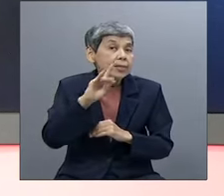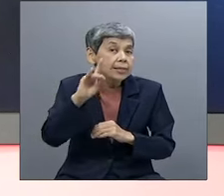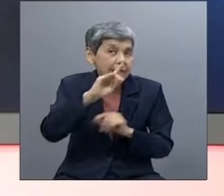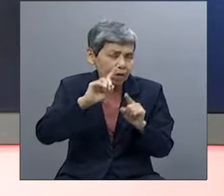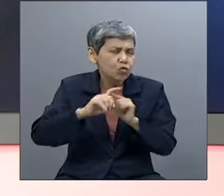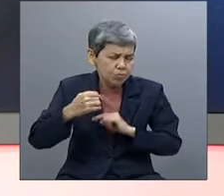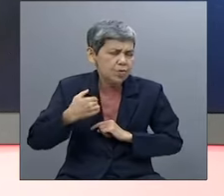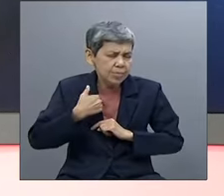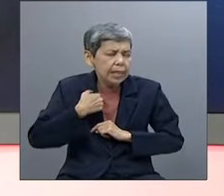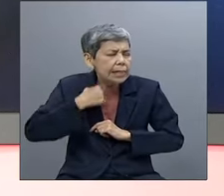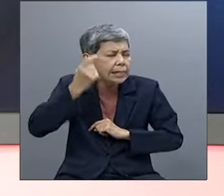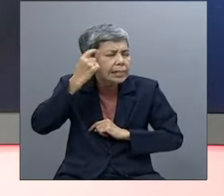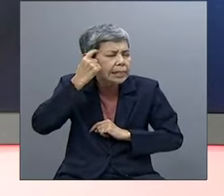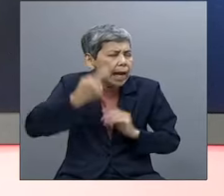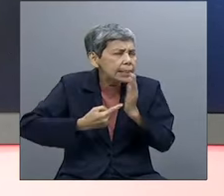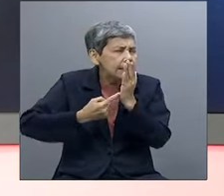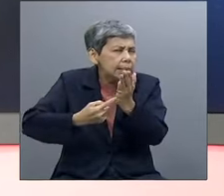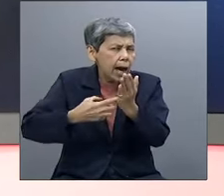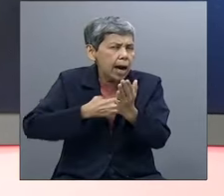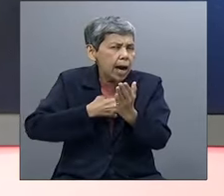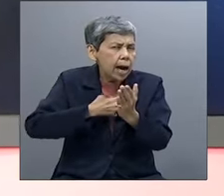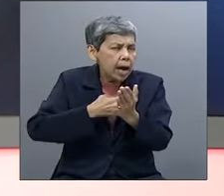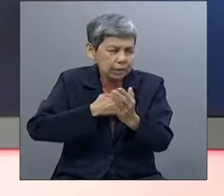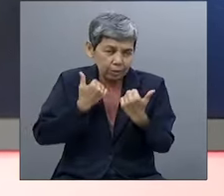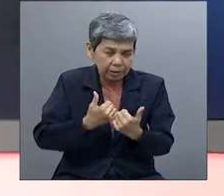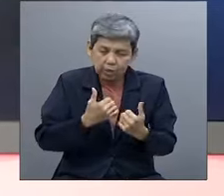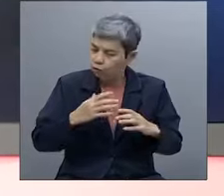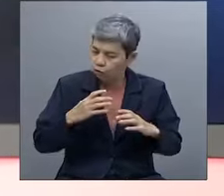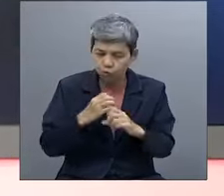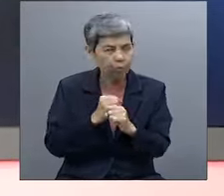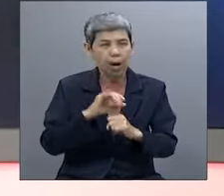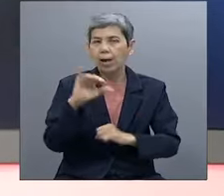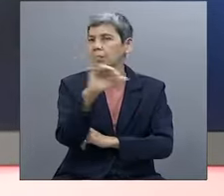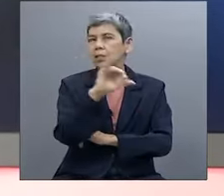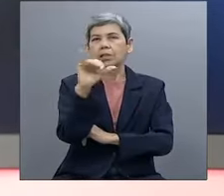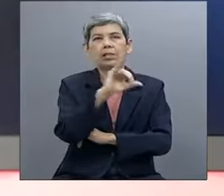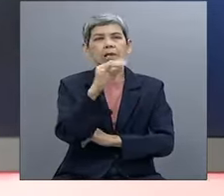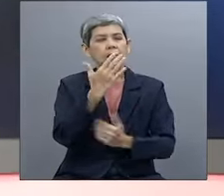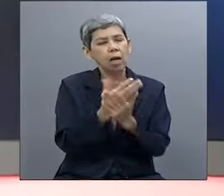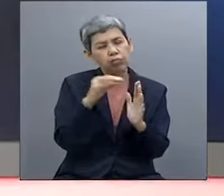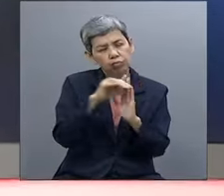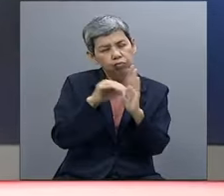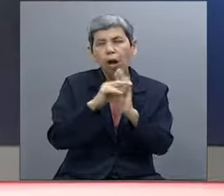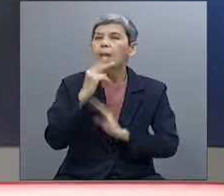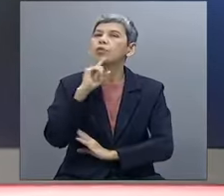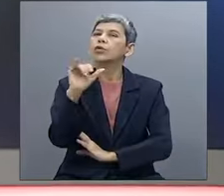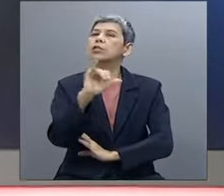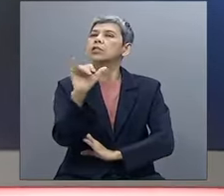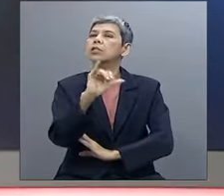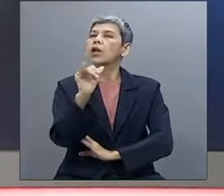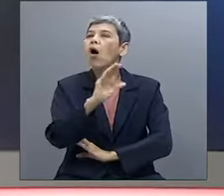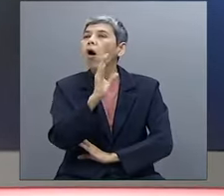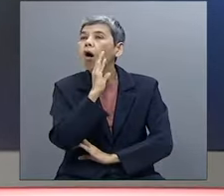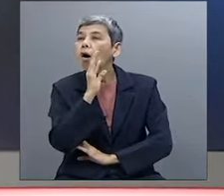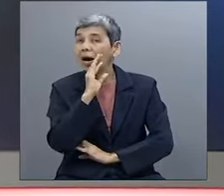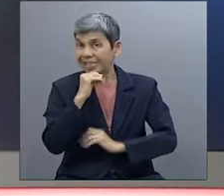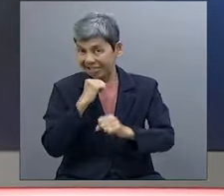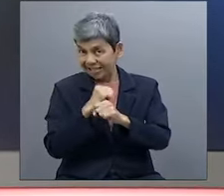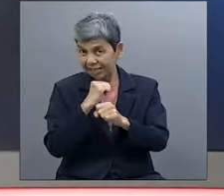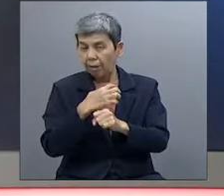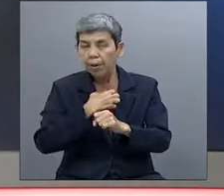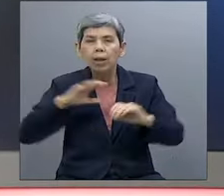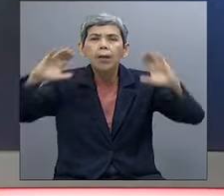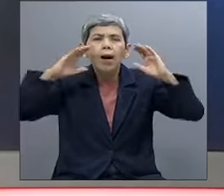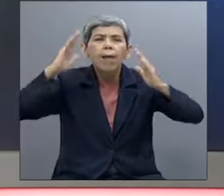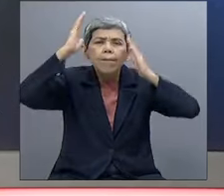ยังเป็นเพียงแค่ข้อเสนอเท่านั้นนะคะแล้วก็ยังไม่ได้มีการพูดคุยในเรื่องของรายละเอียดอย่างเป็นรูปธรรมค่ะแต่ถ้าจะทำจริงๆรัฐบาล